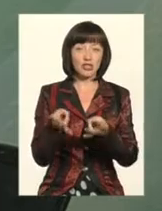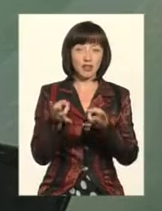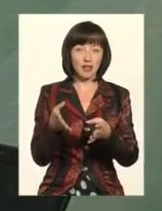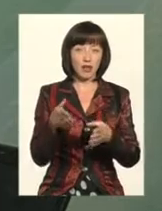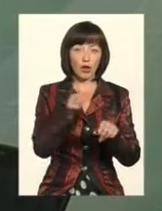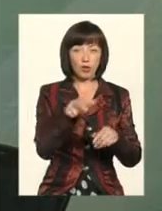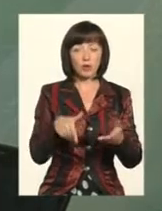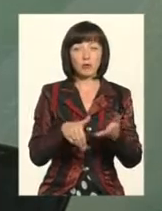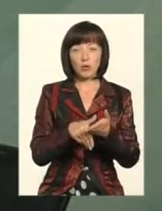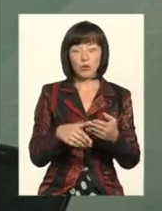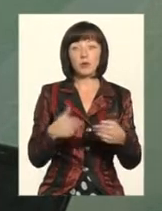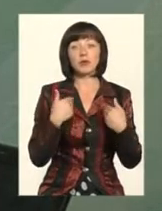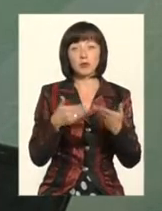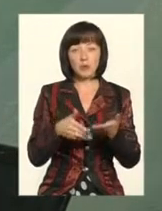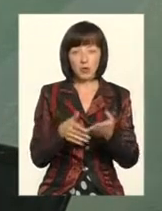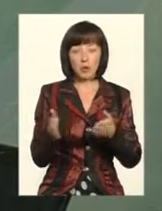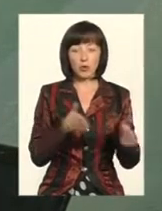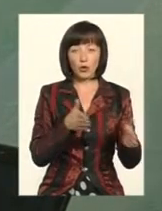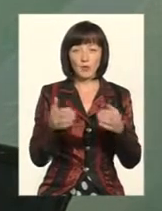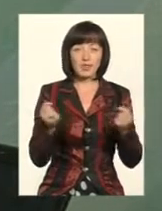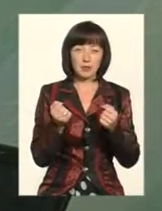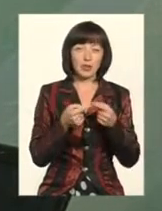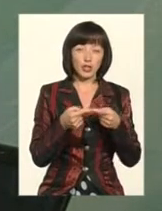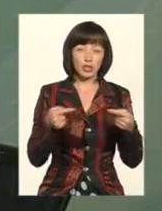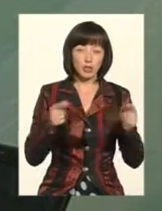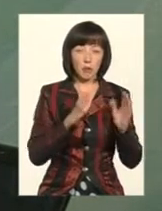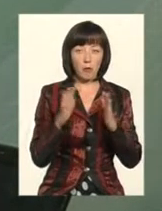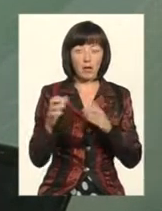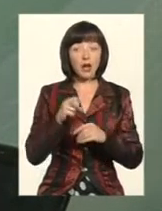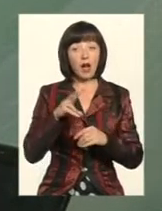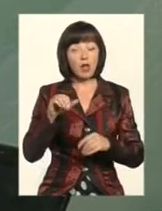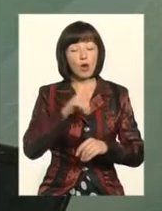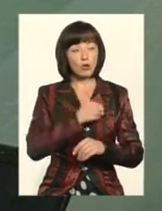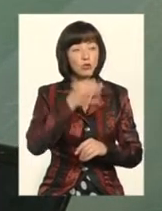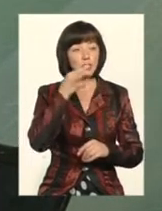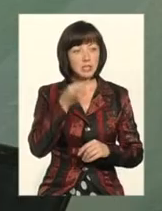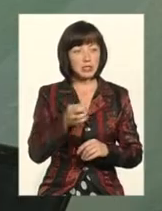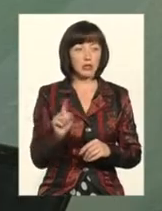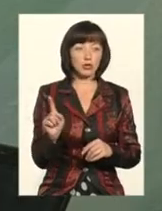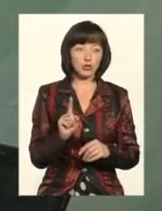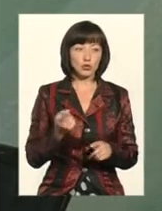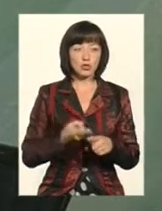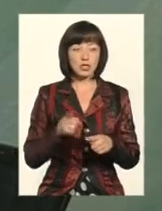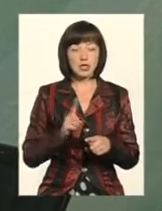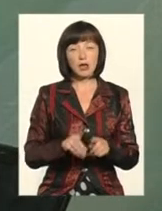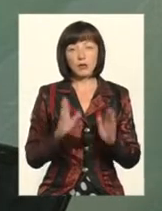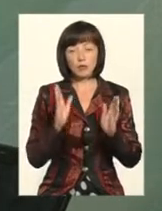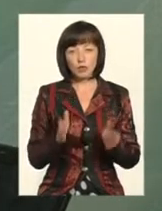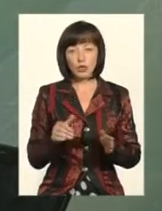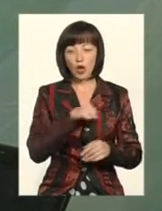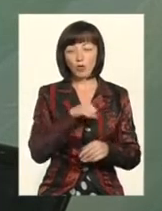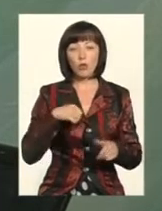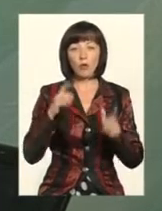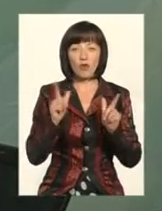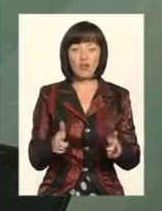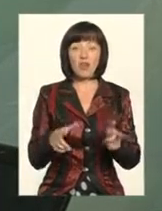допомоги. Ми допомогли підготуватись до зими, ну і інші такі є моменти. Але хочу сказати, що це буде добровільний